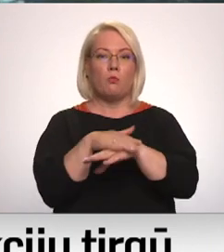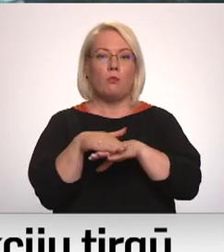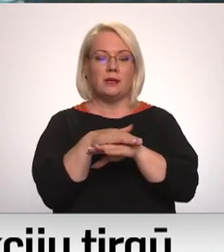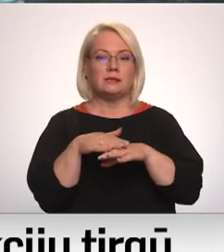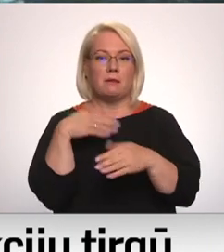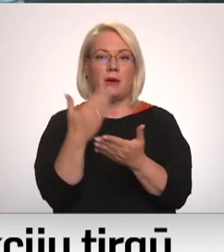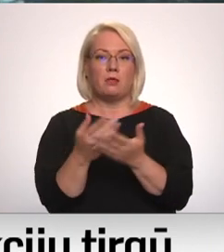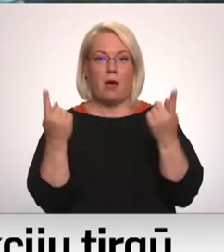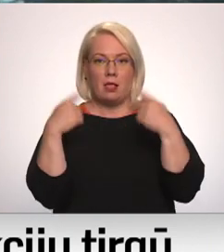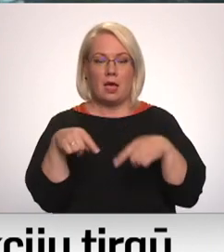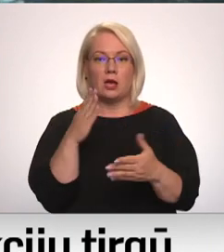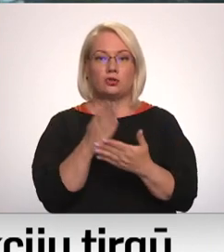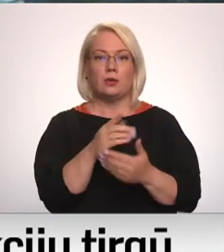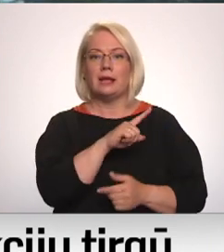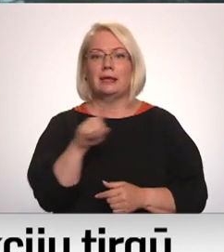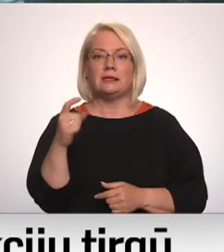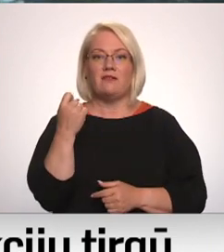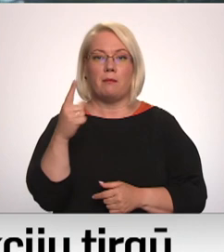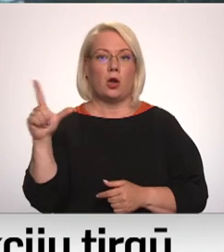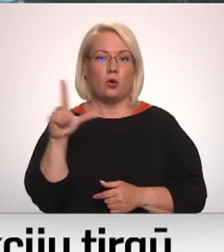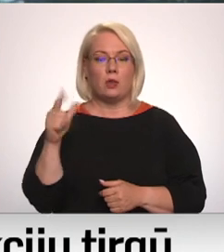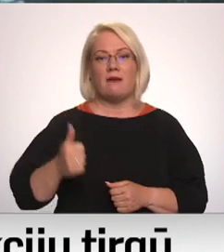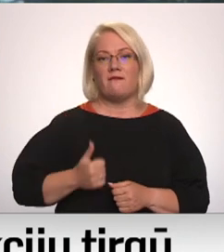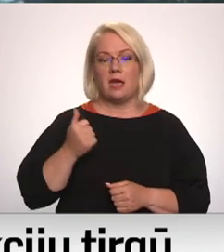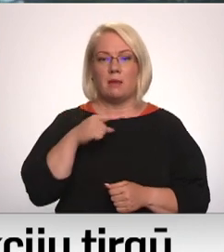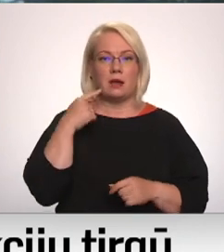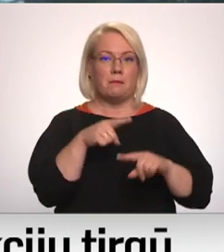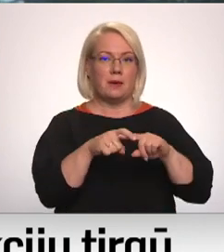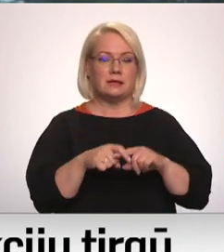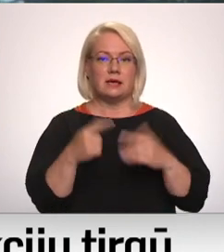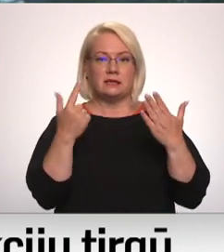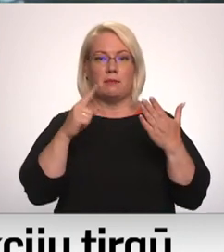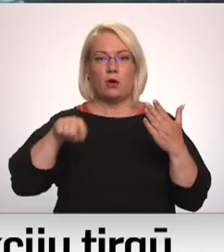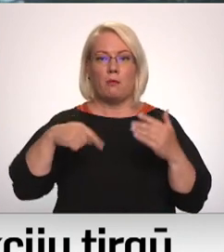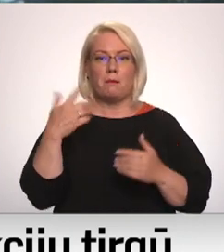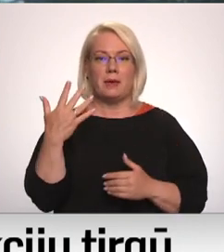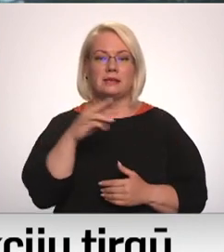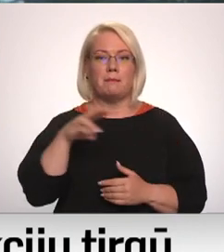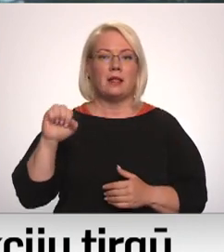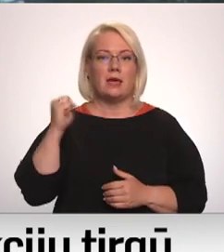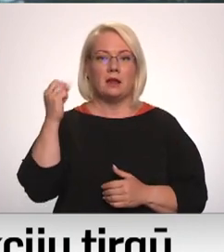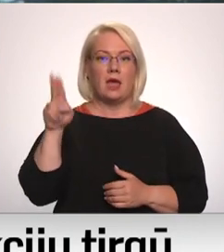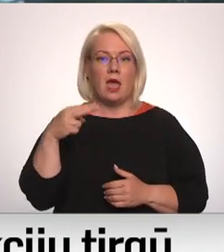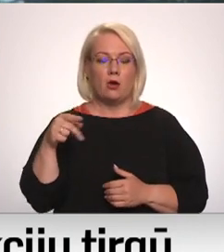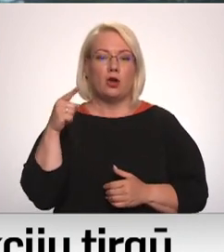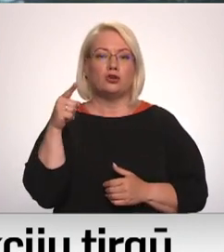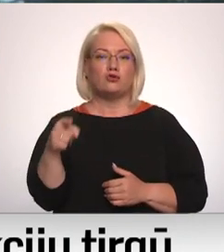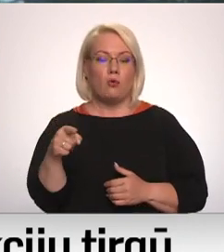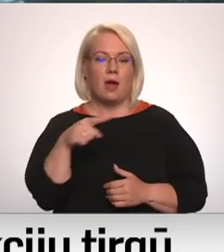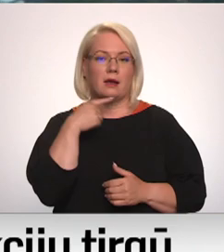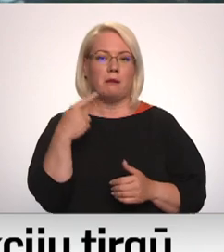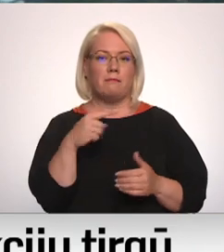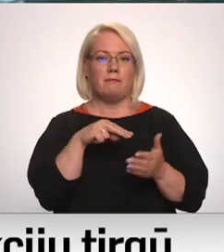kas ilgs līdz 11. jūlijam, uzņēmums plāno piesaistīt 7,5 miljārdus eiro. Šos līdzekļus indeksu plāno